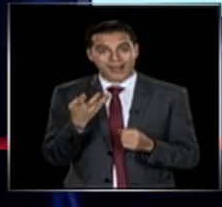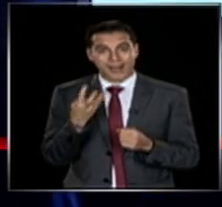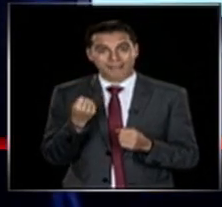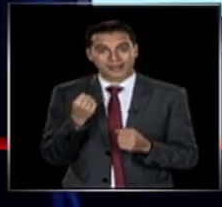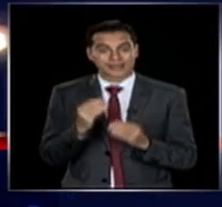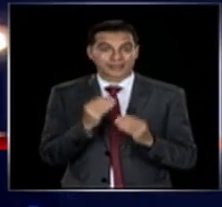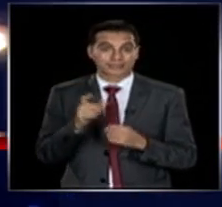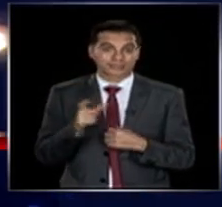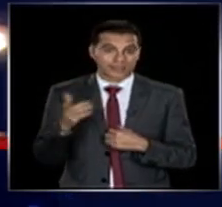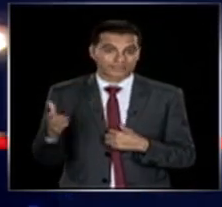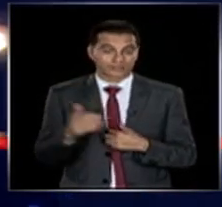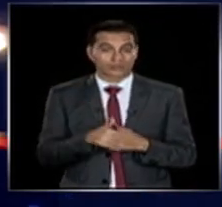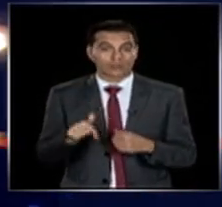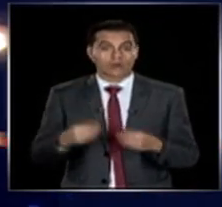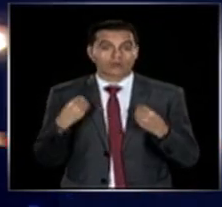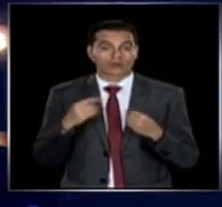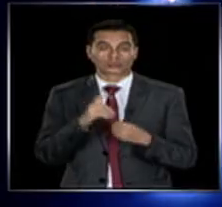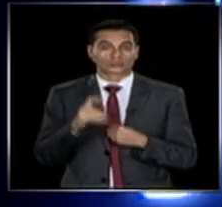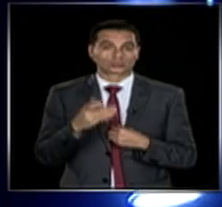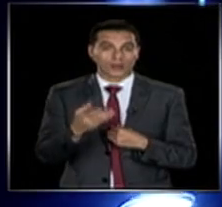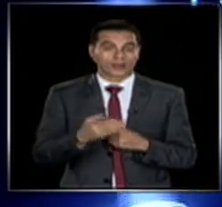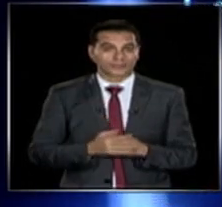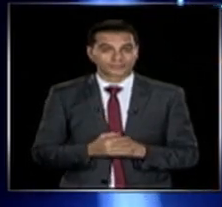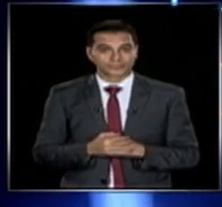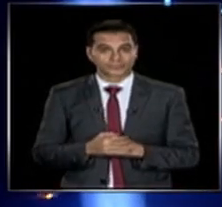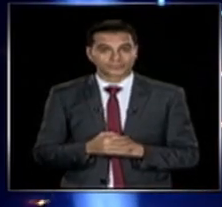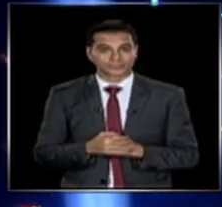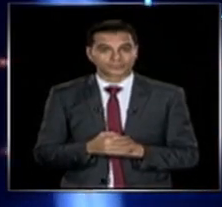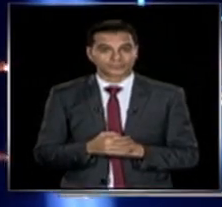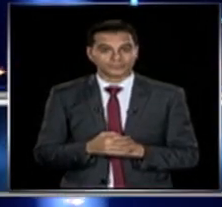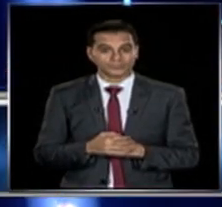نقطة. رياضة، والسؤال هو: